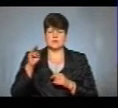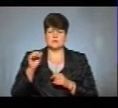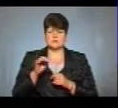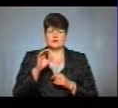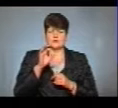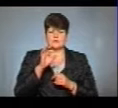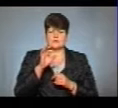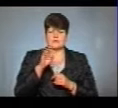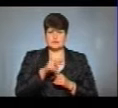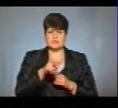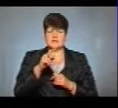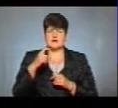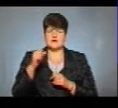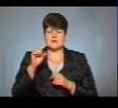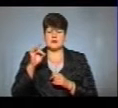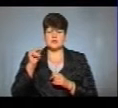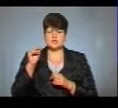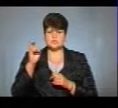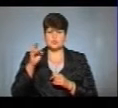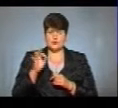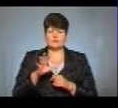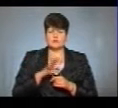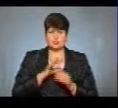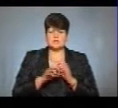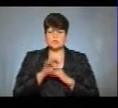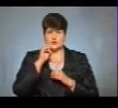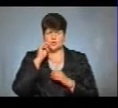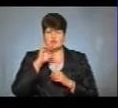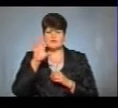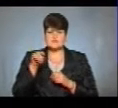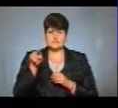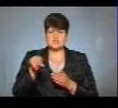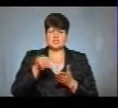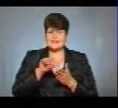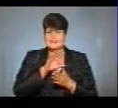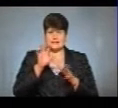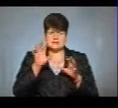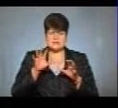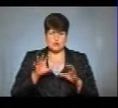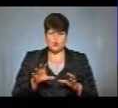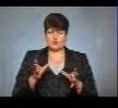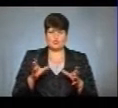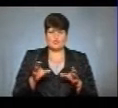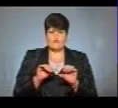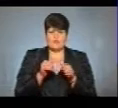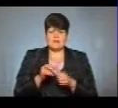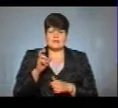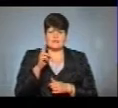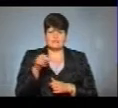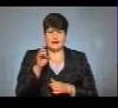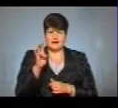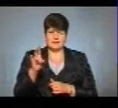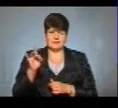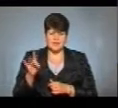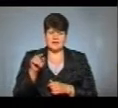Леонід Харченко. Усі вони у день падіння літака були на сході України, усі вони – члени незаконного збройного формування ДНР. Їх